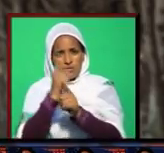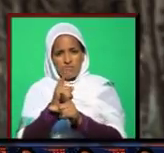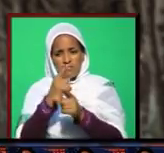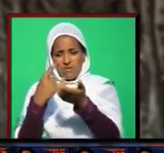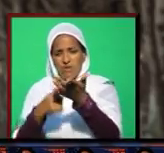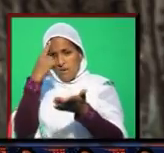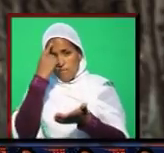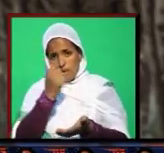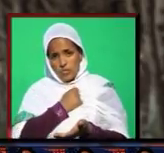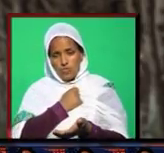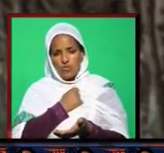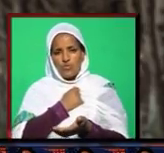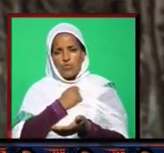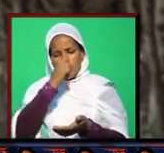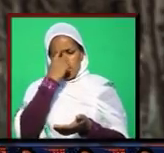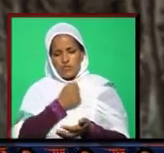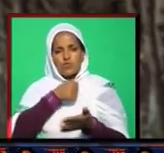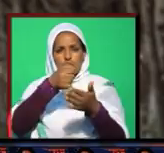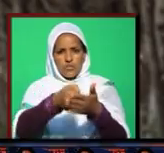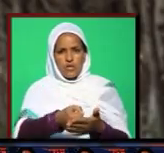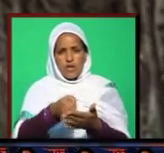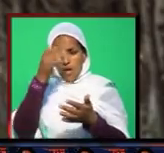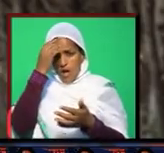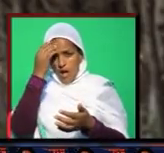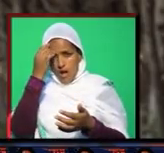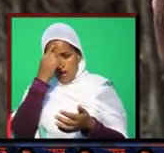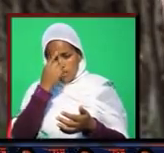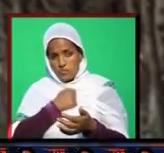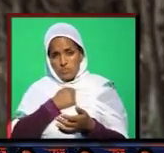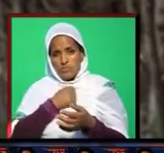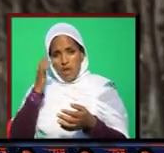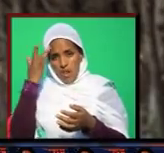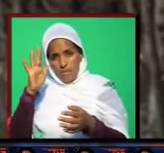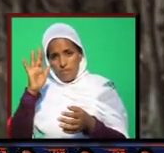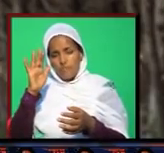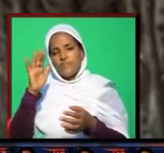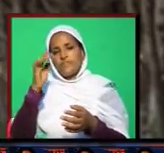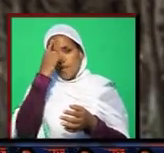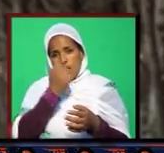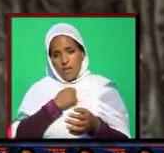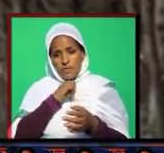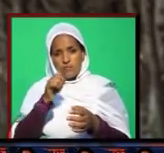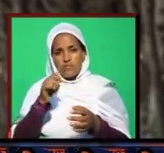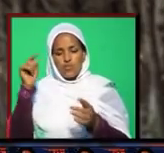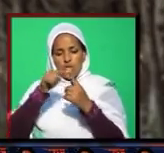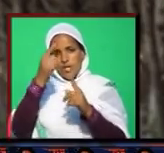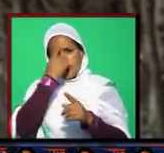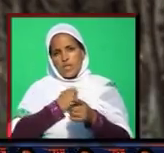በእርግጥ እነዚህ የሚያምነውን በእምነቱ እንዲጸና ያላመነው ደግሞ ወደ እምነት እንዲመጣ